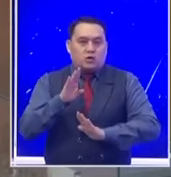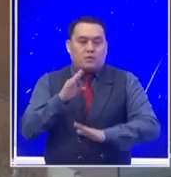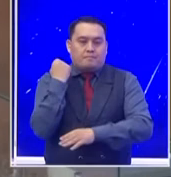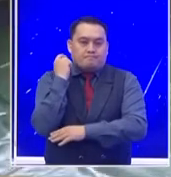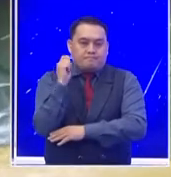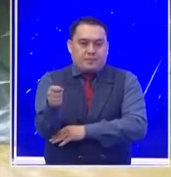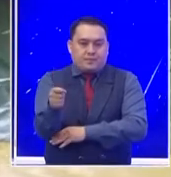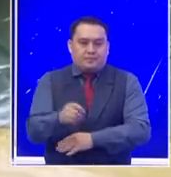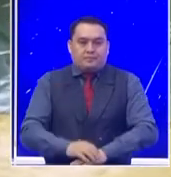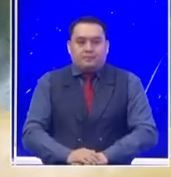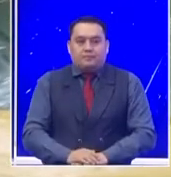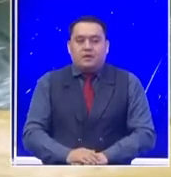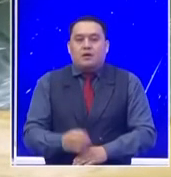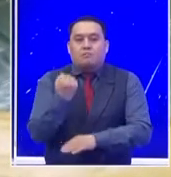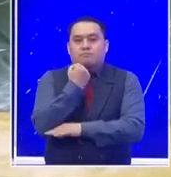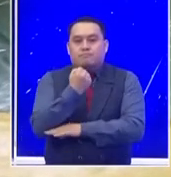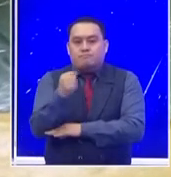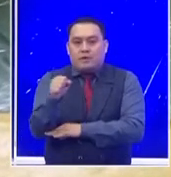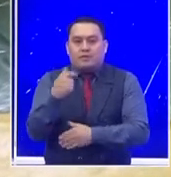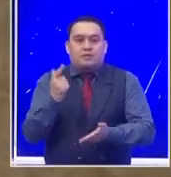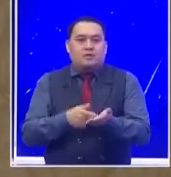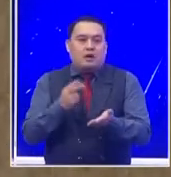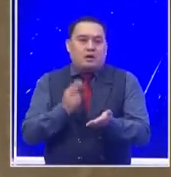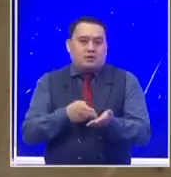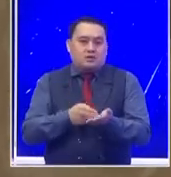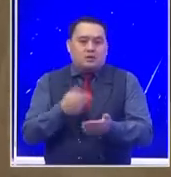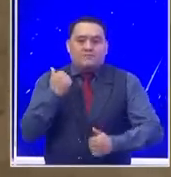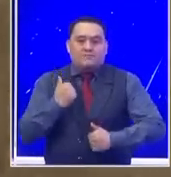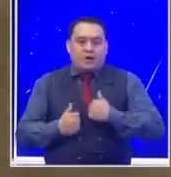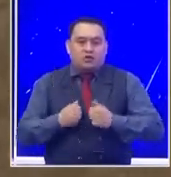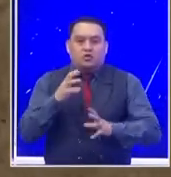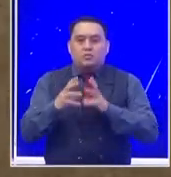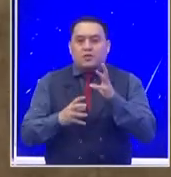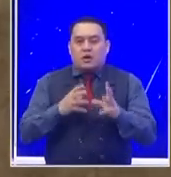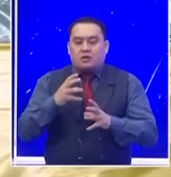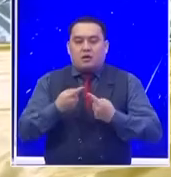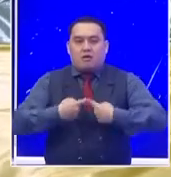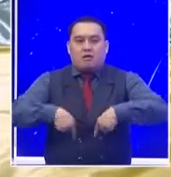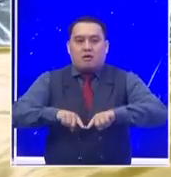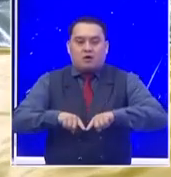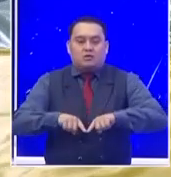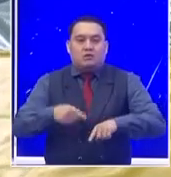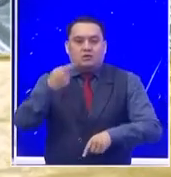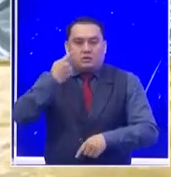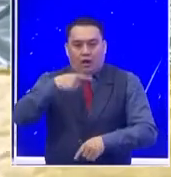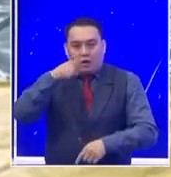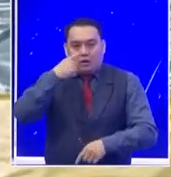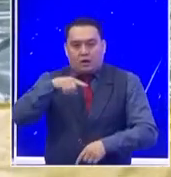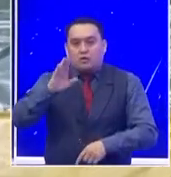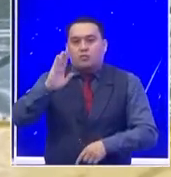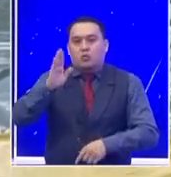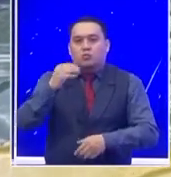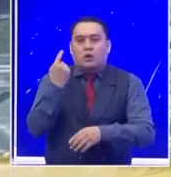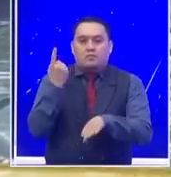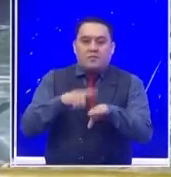победить своей победы из харкор bf доказала всем что достоин выступать на чемпионате азии он пройдет таиланде середине лета если там парень